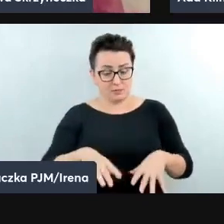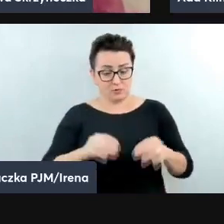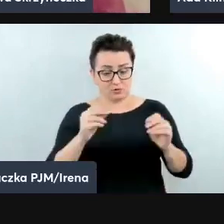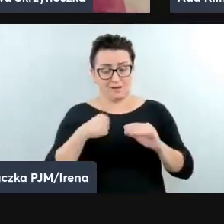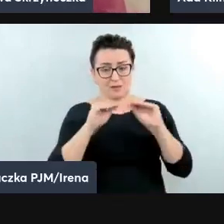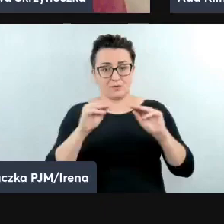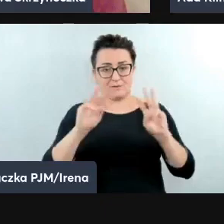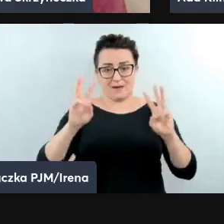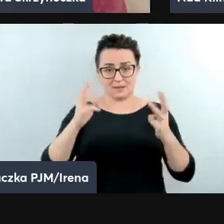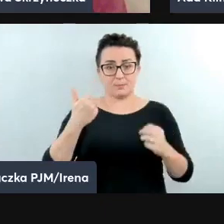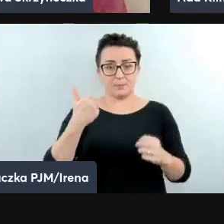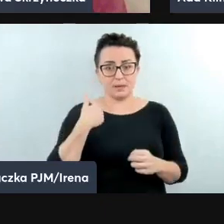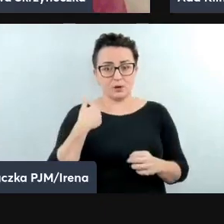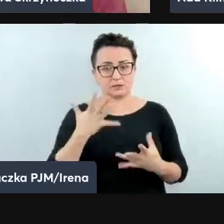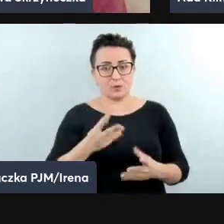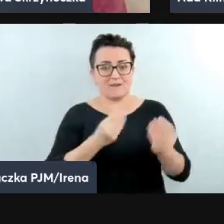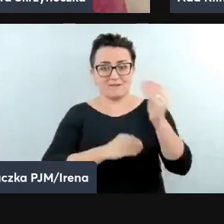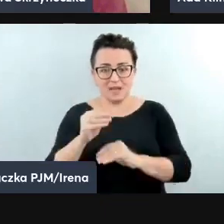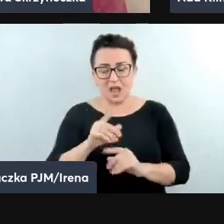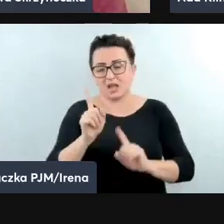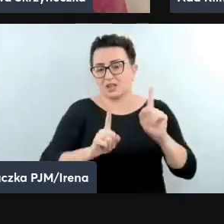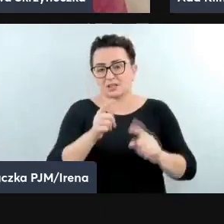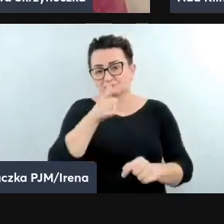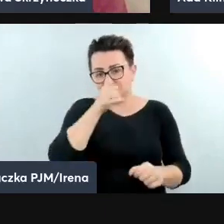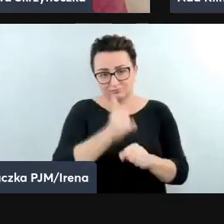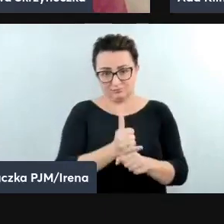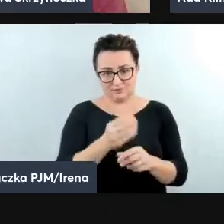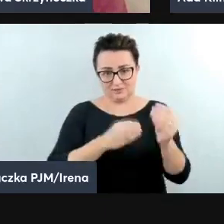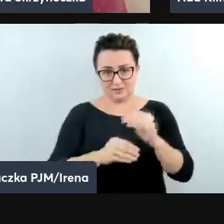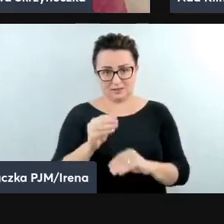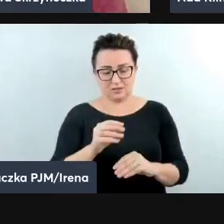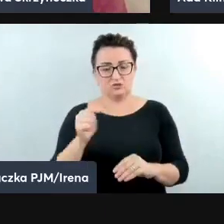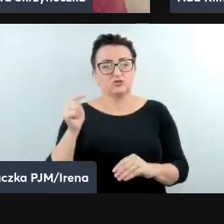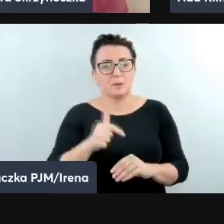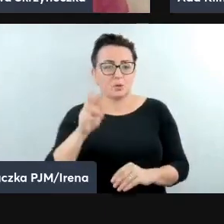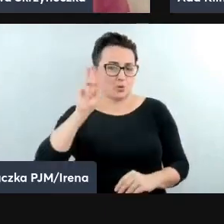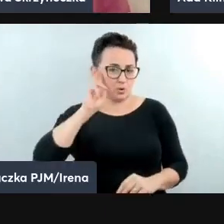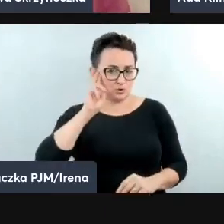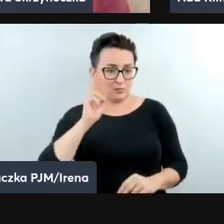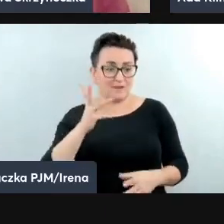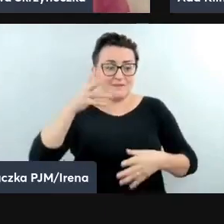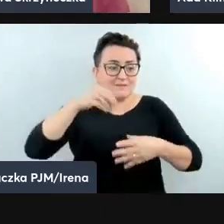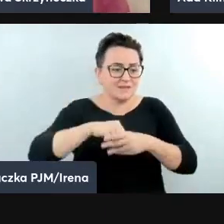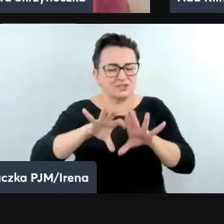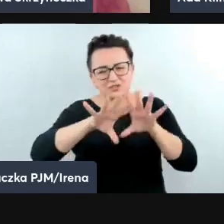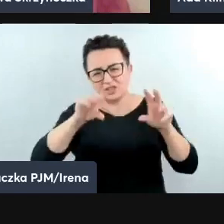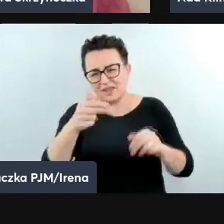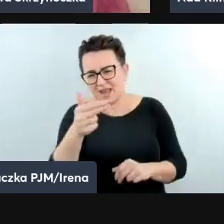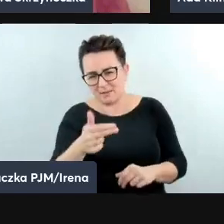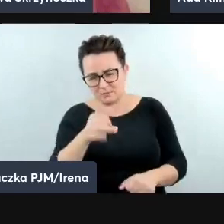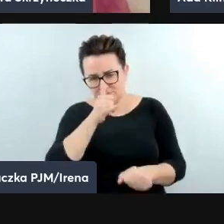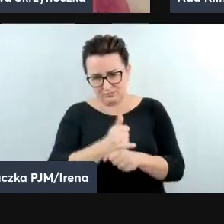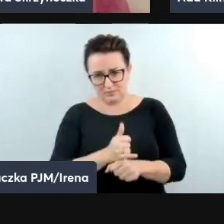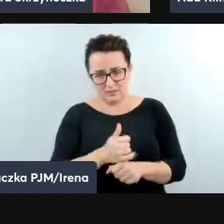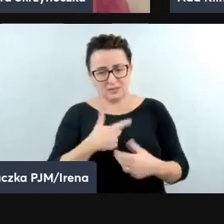prostu nie da więcej i trzeba też zrozumieć, że nie obejmiemy wszystkich tematów, bo właśnie chciałoby się wejść w te wytryski, to chciałoby się też anatomię